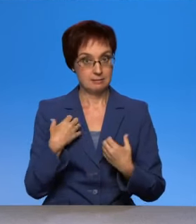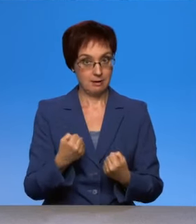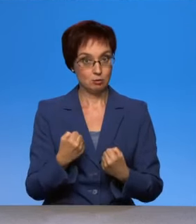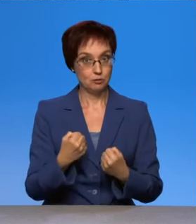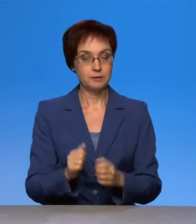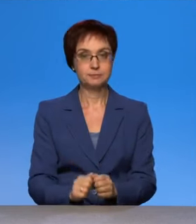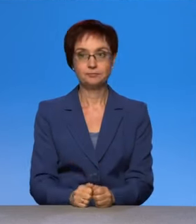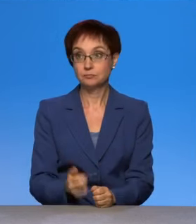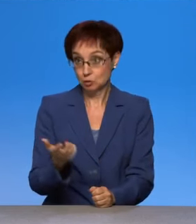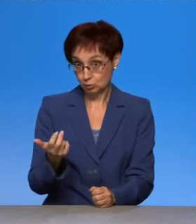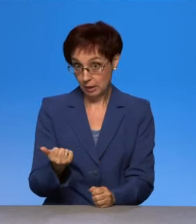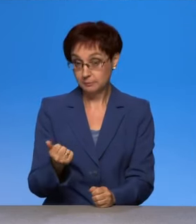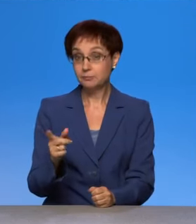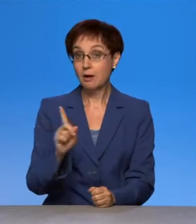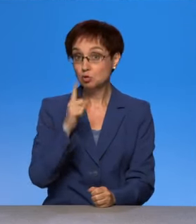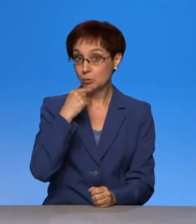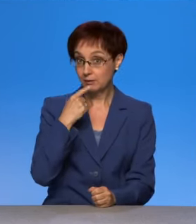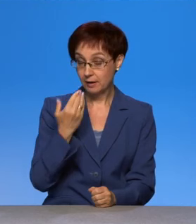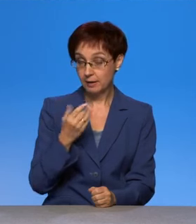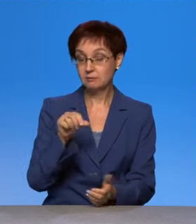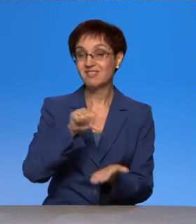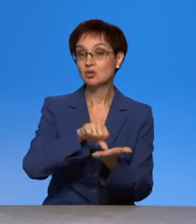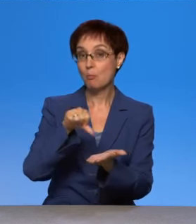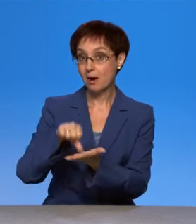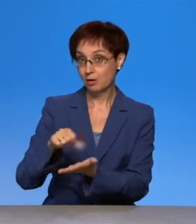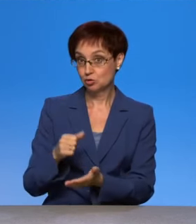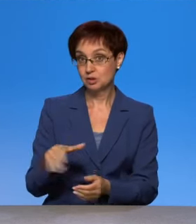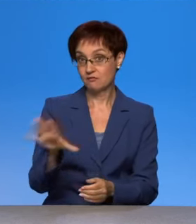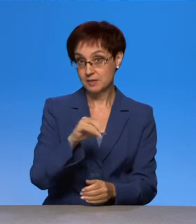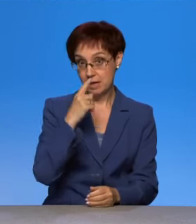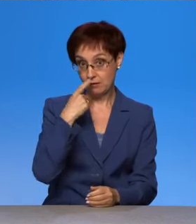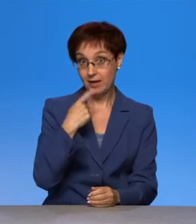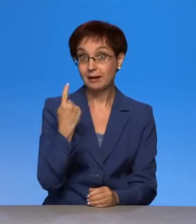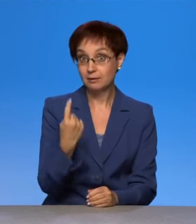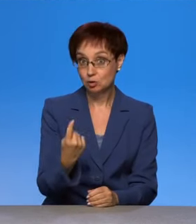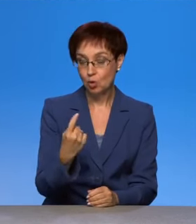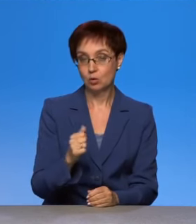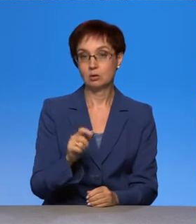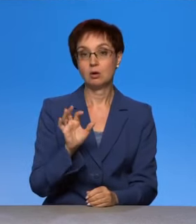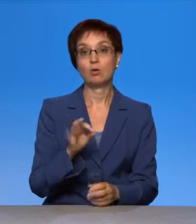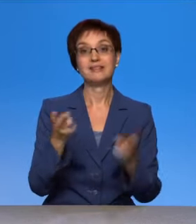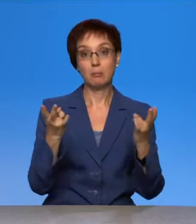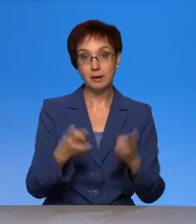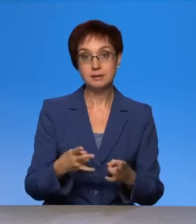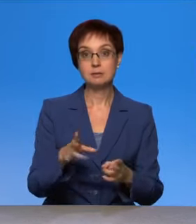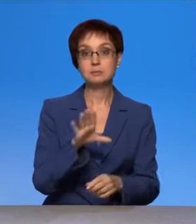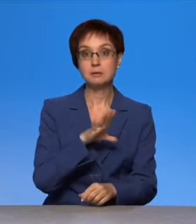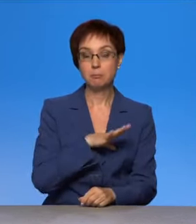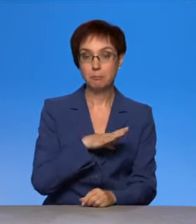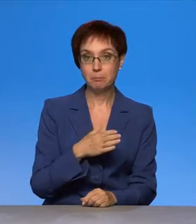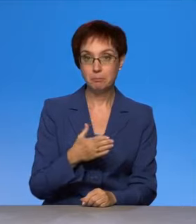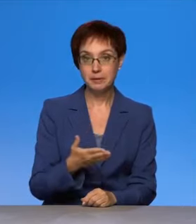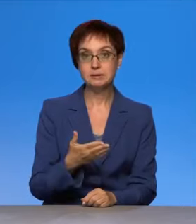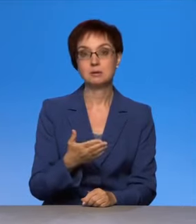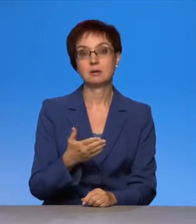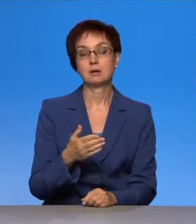чем говорят спикеры, да, вот выступающие? Они все говорят об одном. Они говорят о необходимости быть приверженцами к правилам,